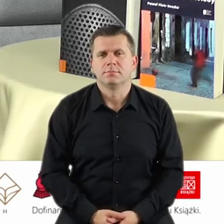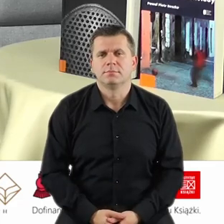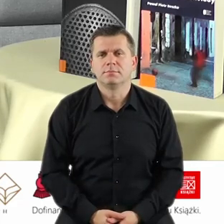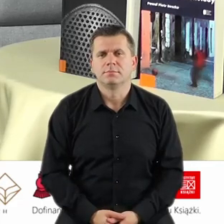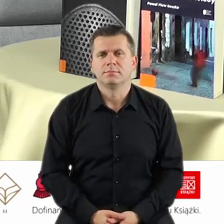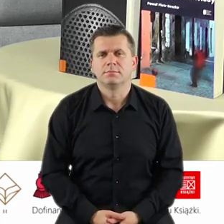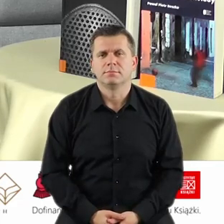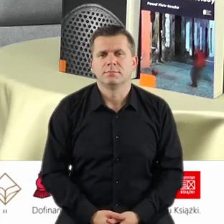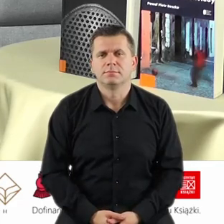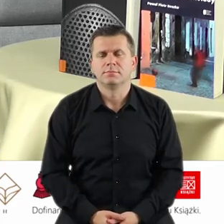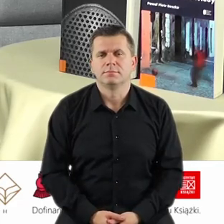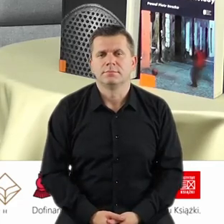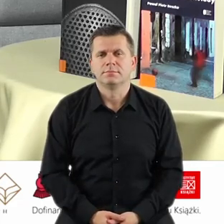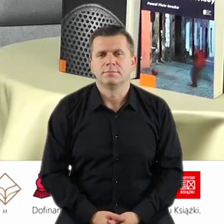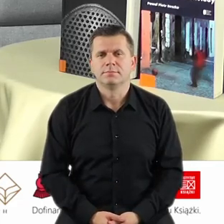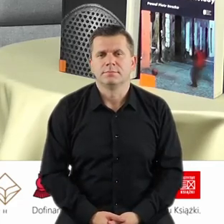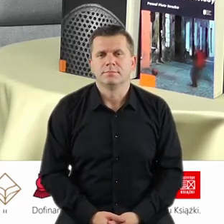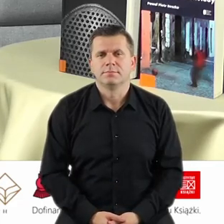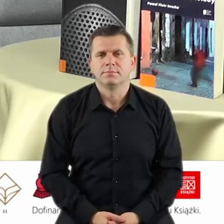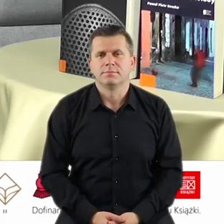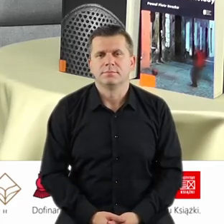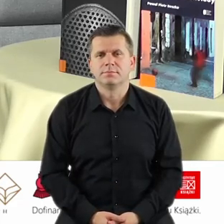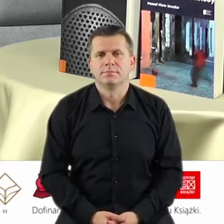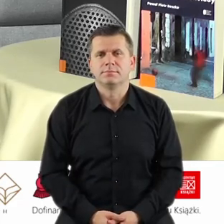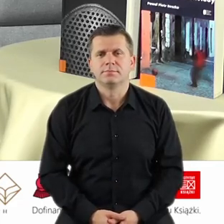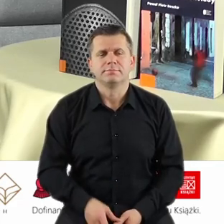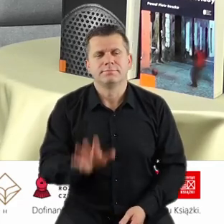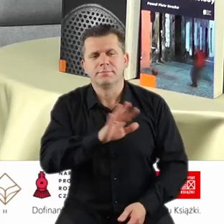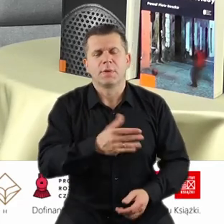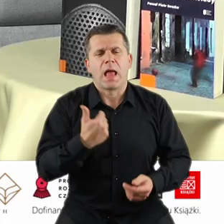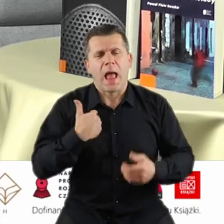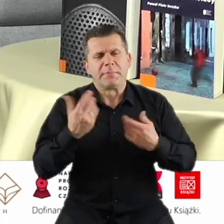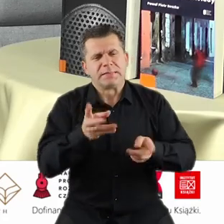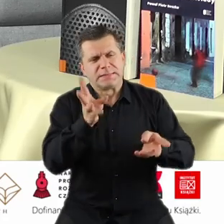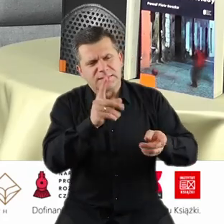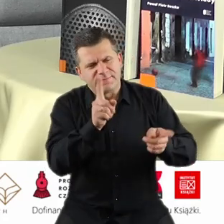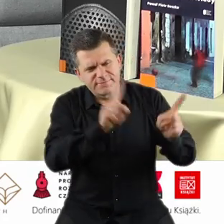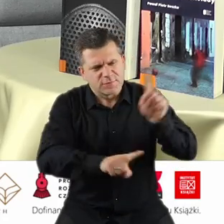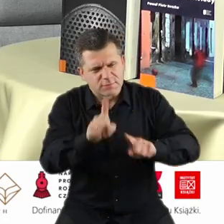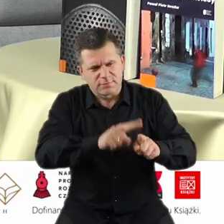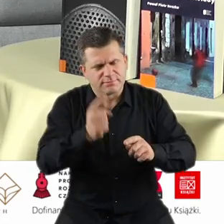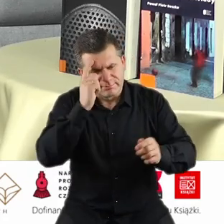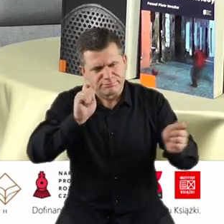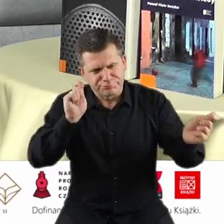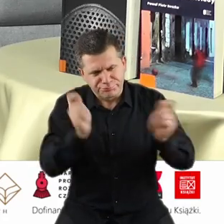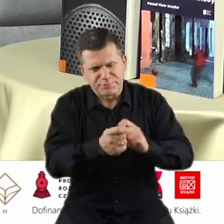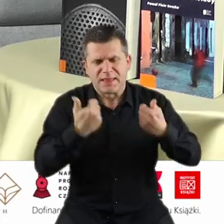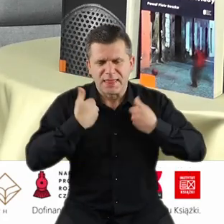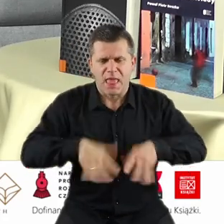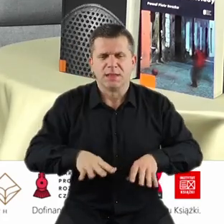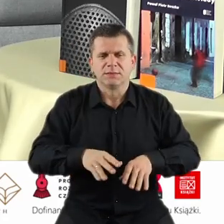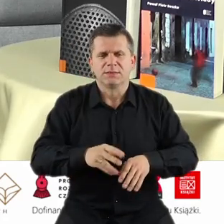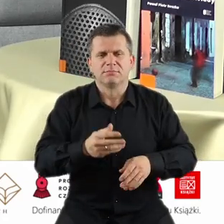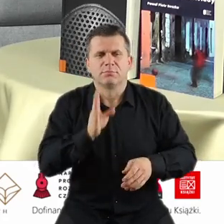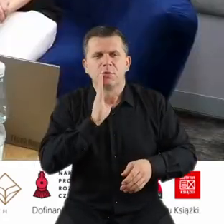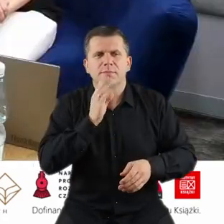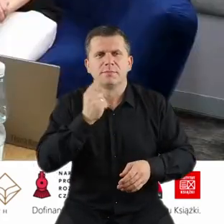żeby pozbyć się tych takich, jak oni mówią, niechcianych pragnień pod adresem mężczyzn czy kobiet, zależy od